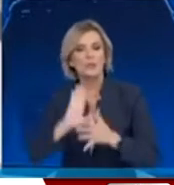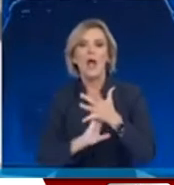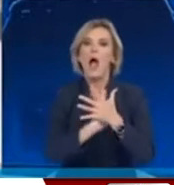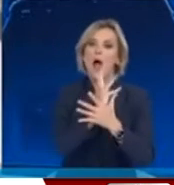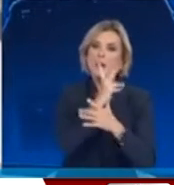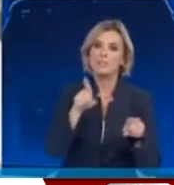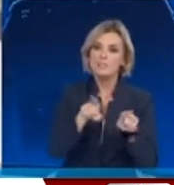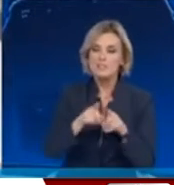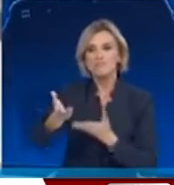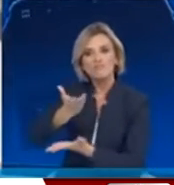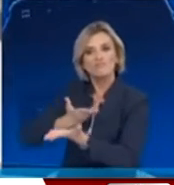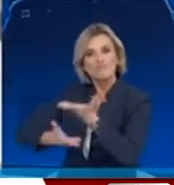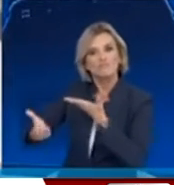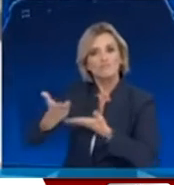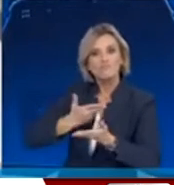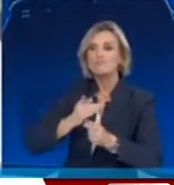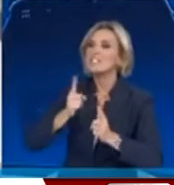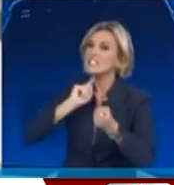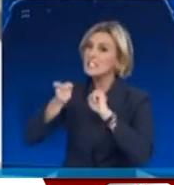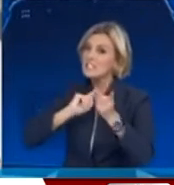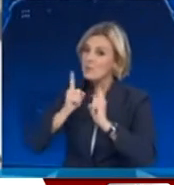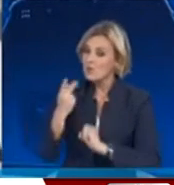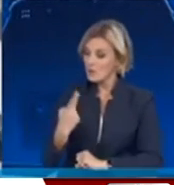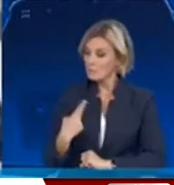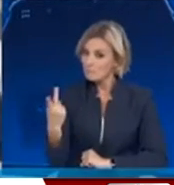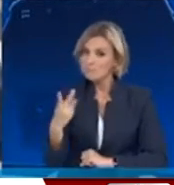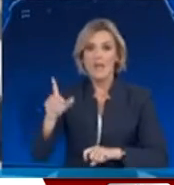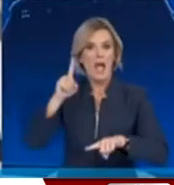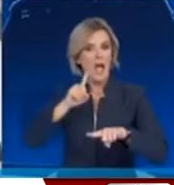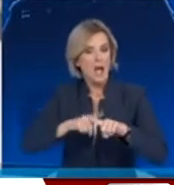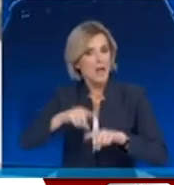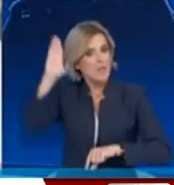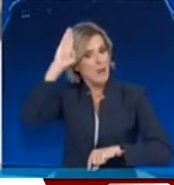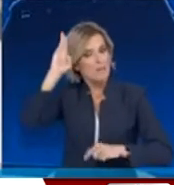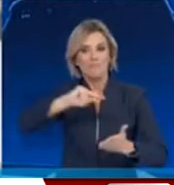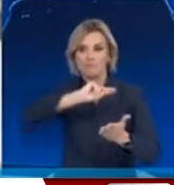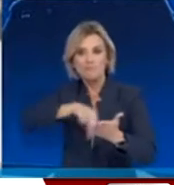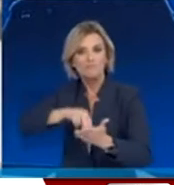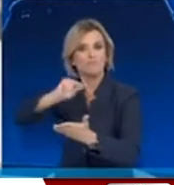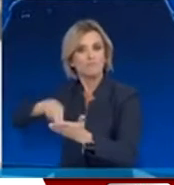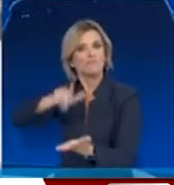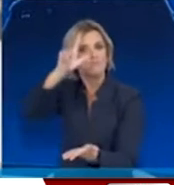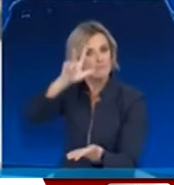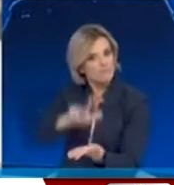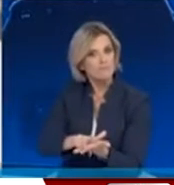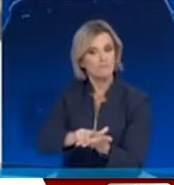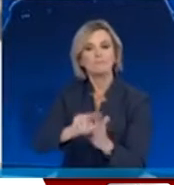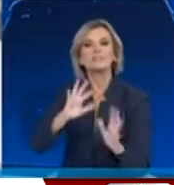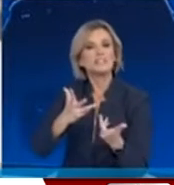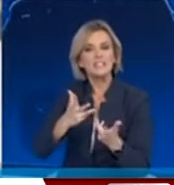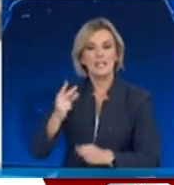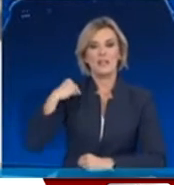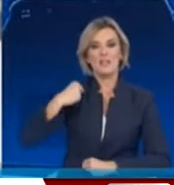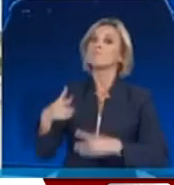μια σημαντική καινούρια διμερή συμφωνία για συμπράξεις ιδιωτικού και δημόσιου τομέα στο πεδίο